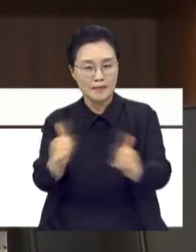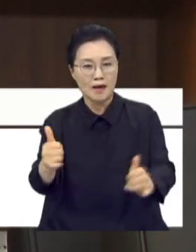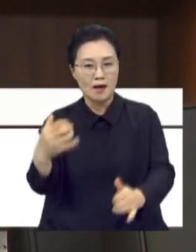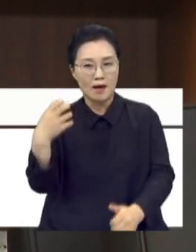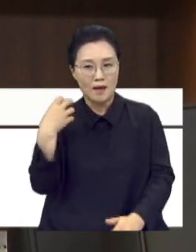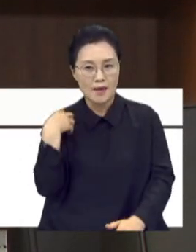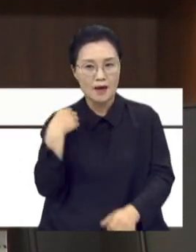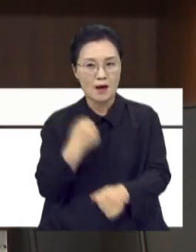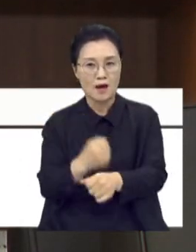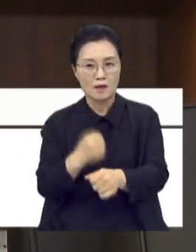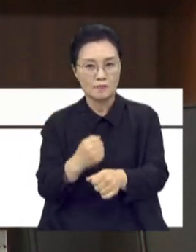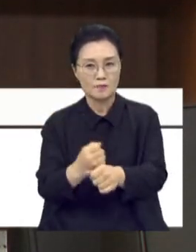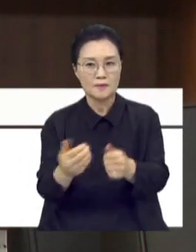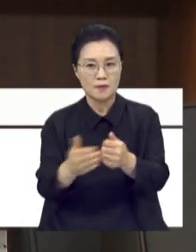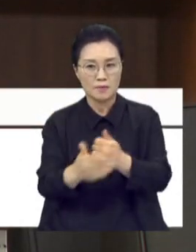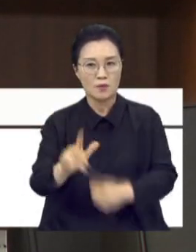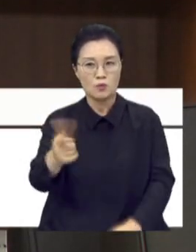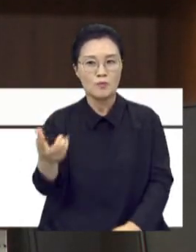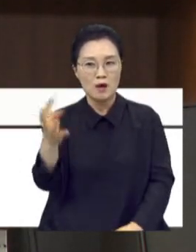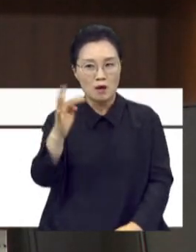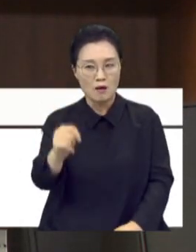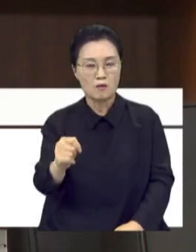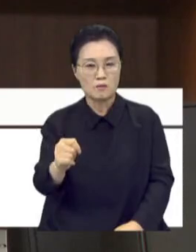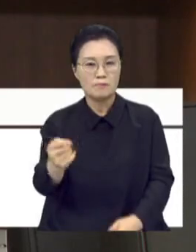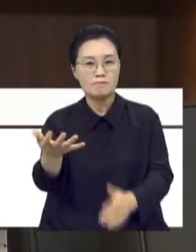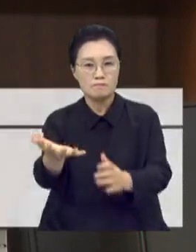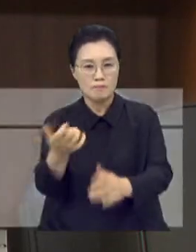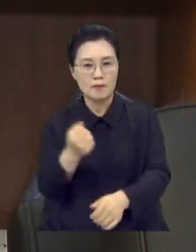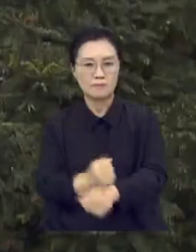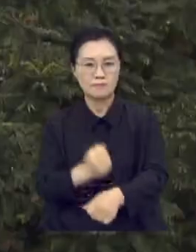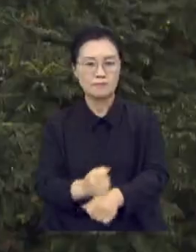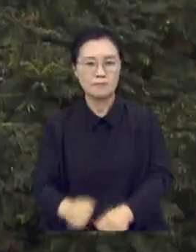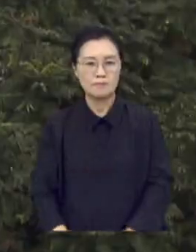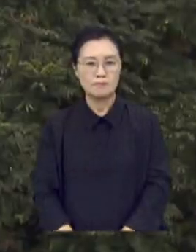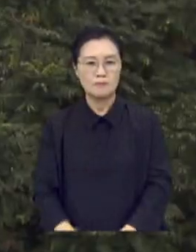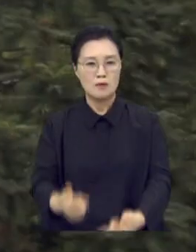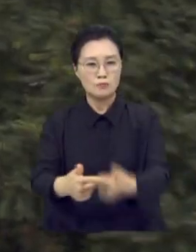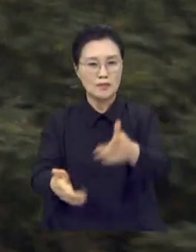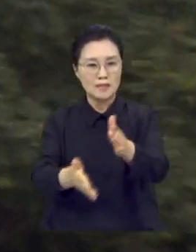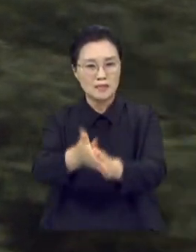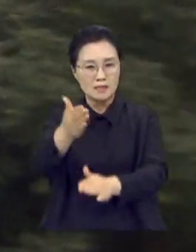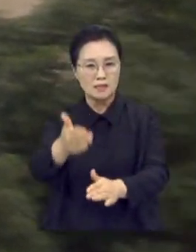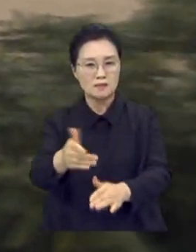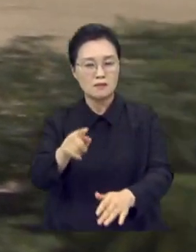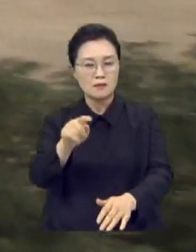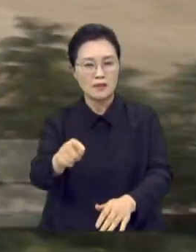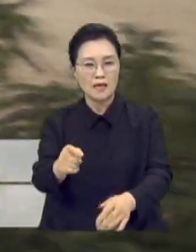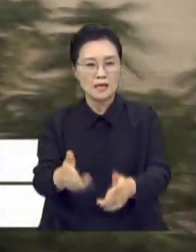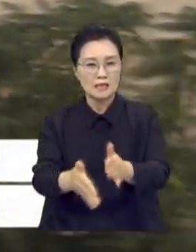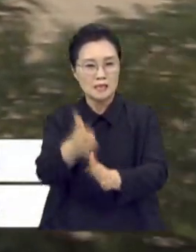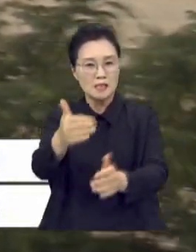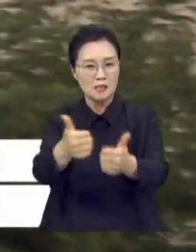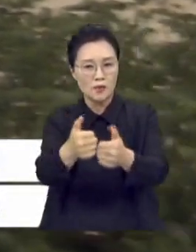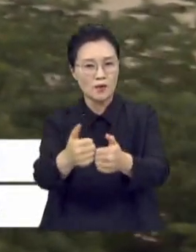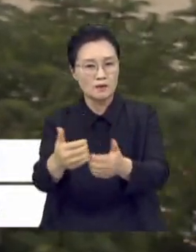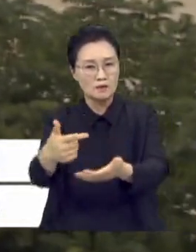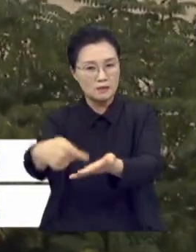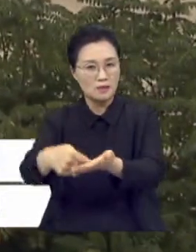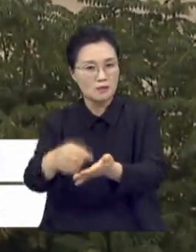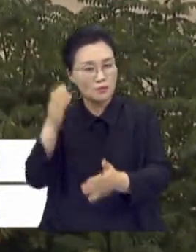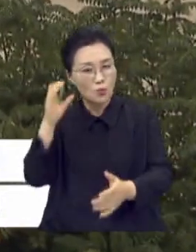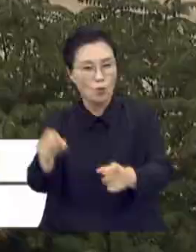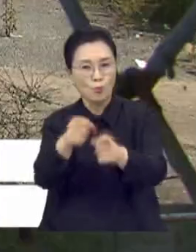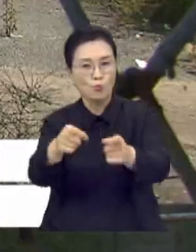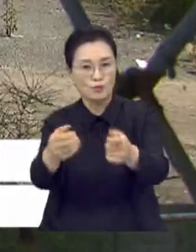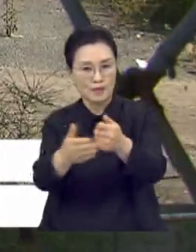해야 하는 의무사항이므로 600억을 뺐습니다 부산실은 한 차례 시의회 의견 청취한이